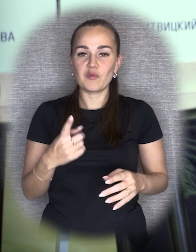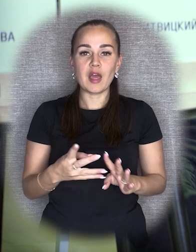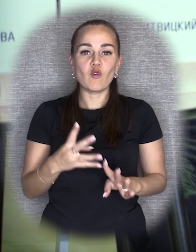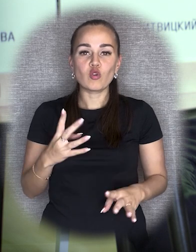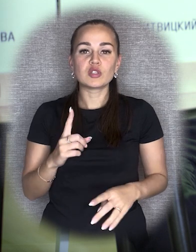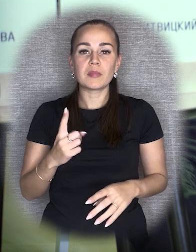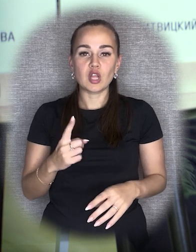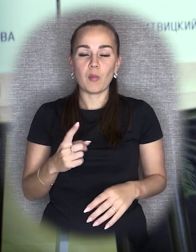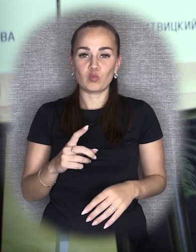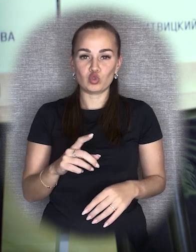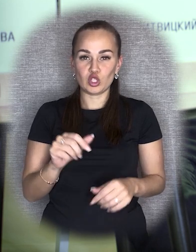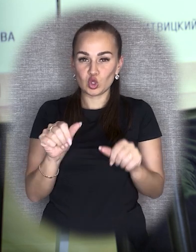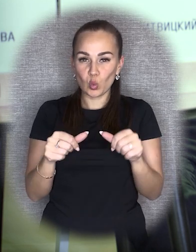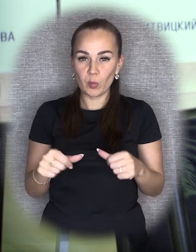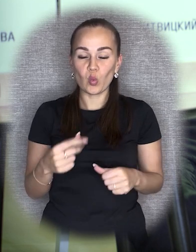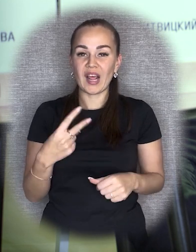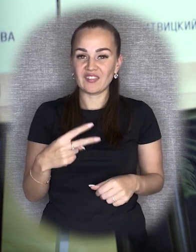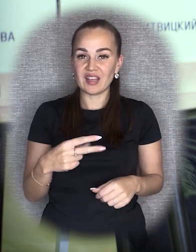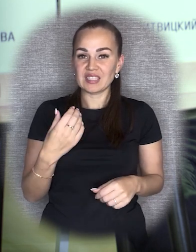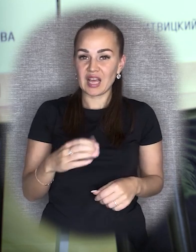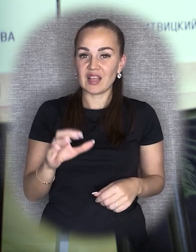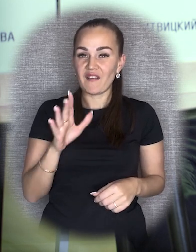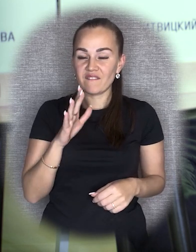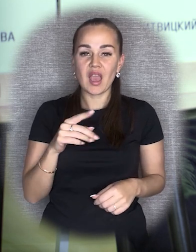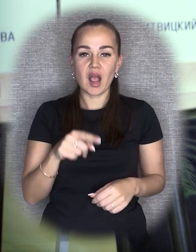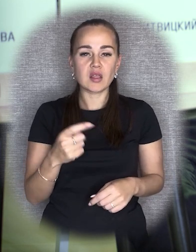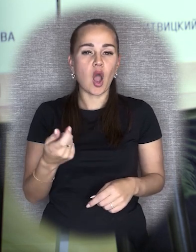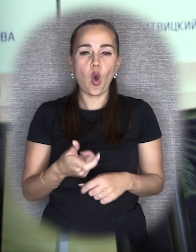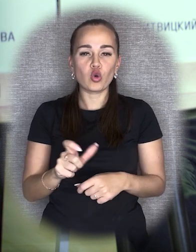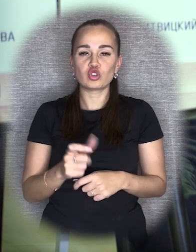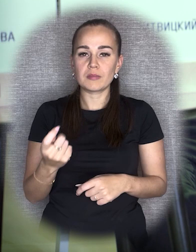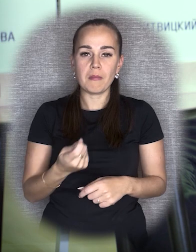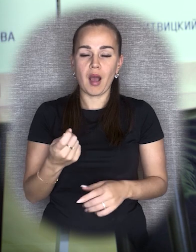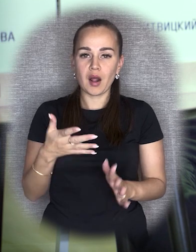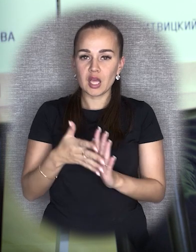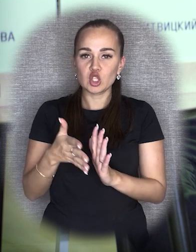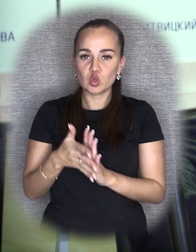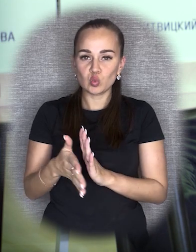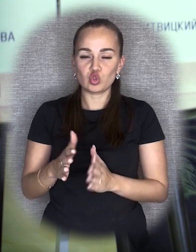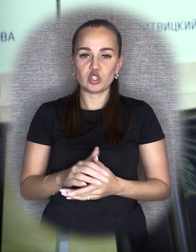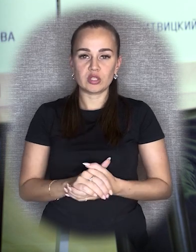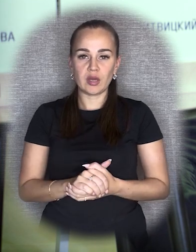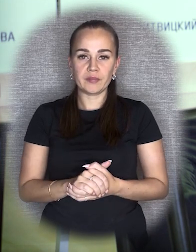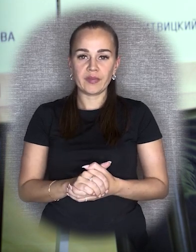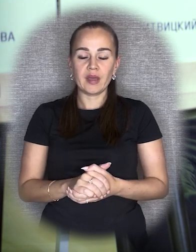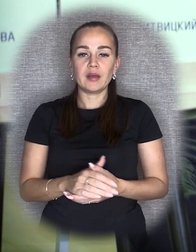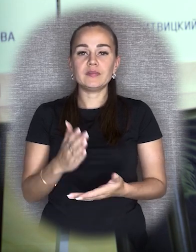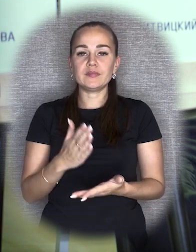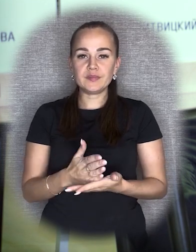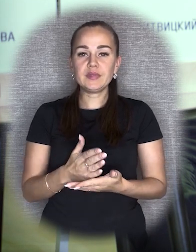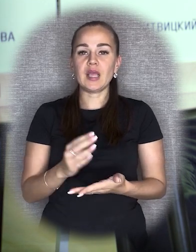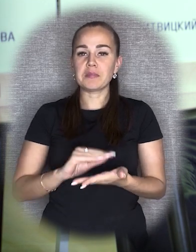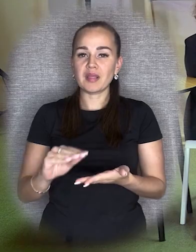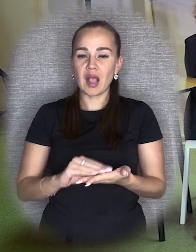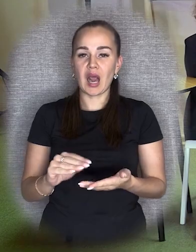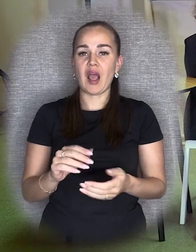потому, что сама по себе скульптура 20 века, она достаточно мало изучена. Есть отдельные монографии по конкретным авторам,